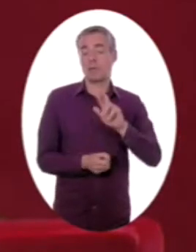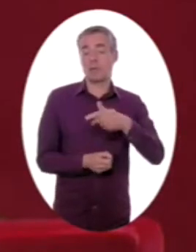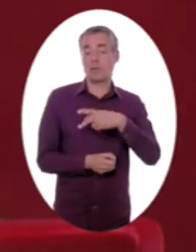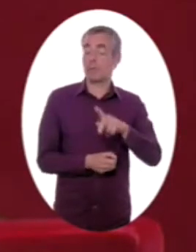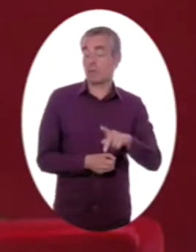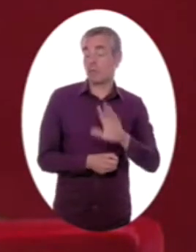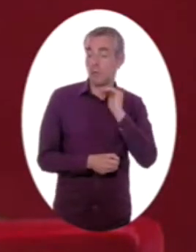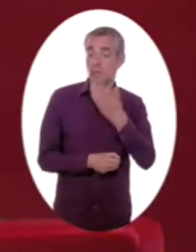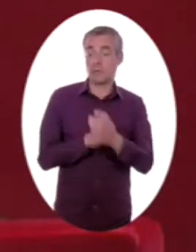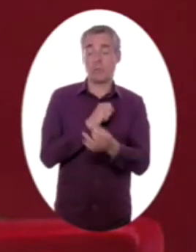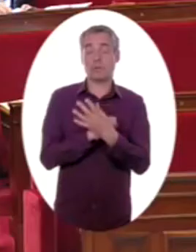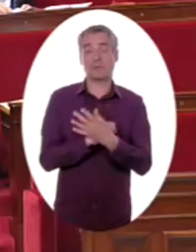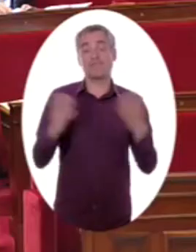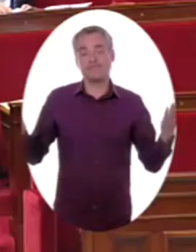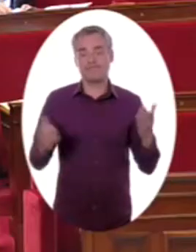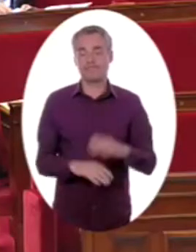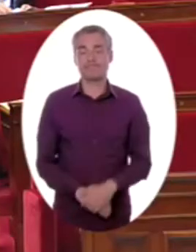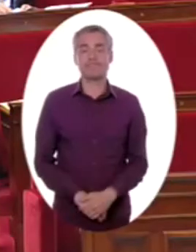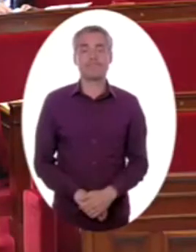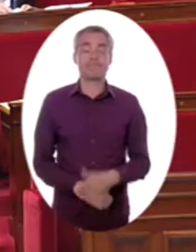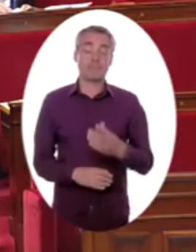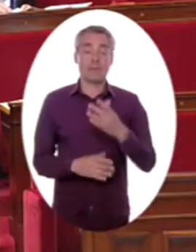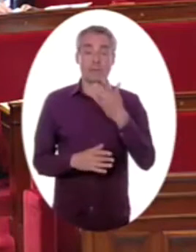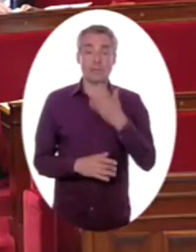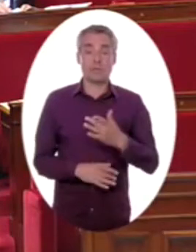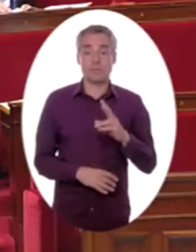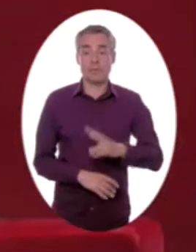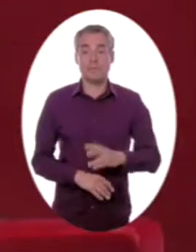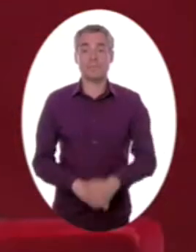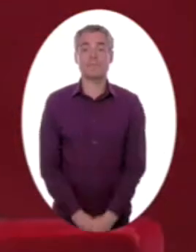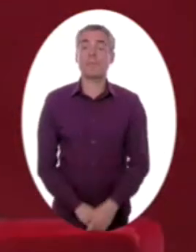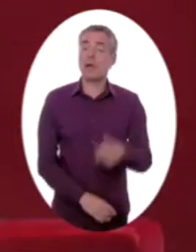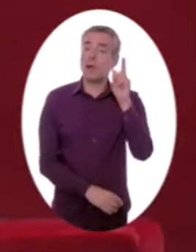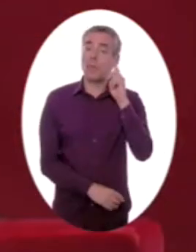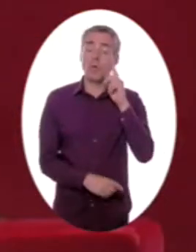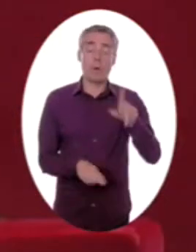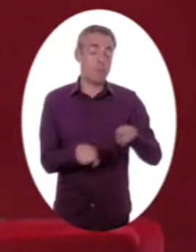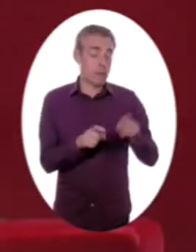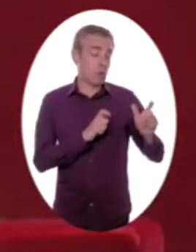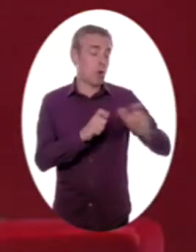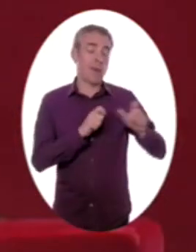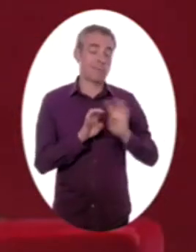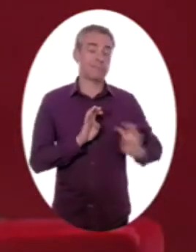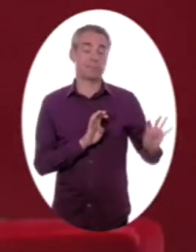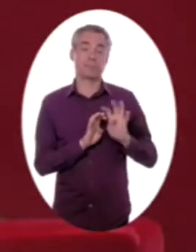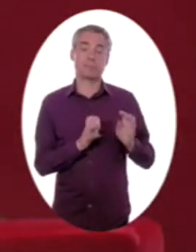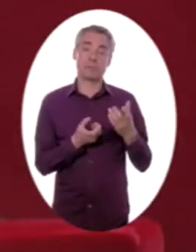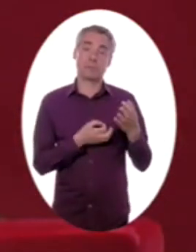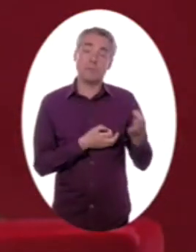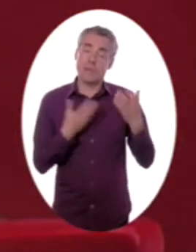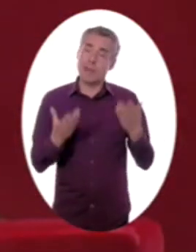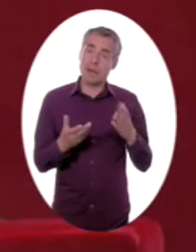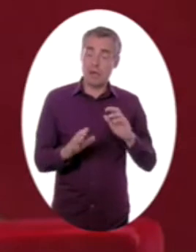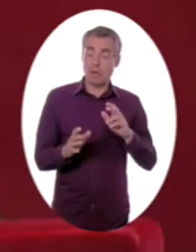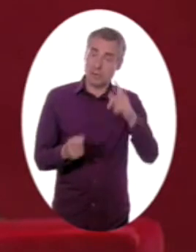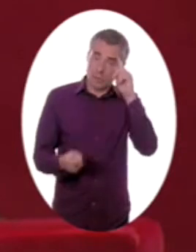proscrit dès sa naissance. Et je le regrette parce que, comme le disaient mes collègues, il y a très peu d'occasions où on peut discuter